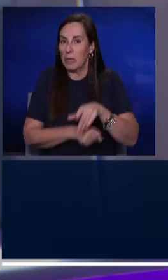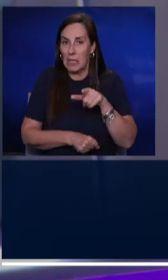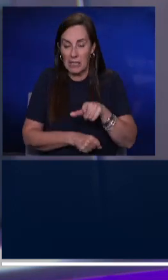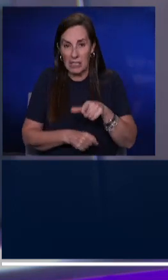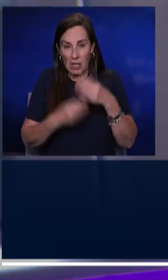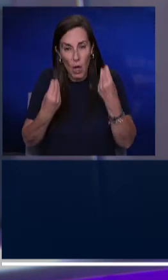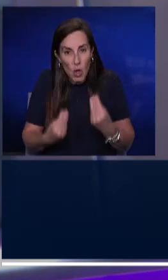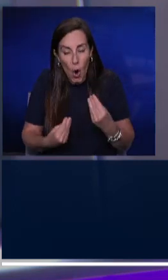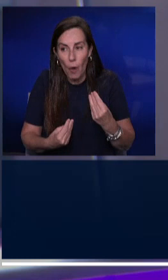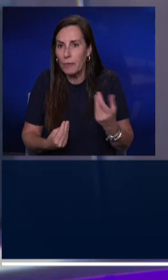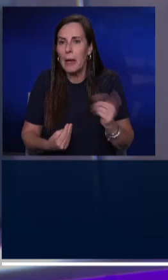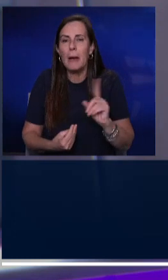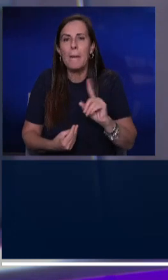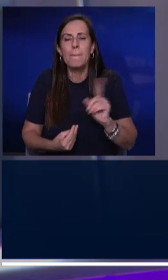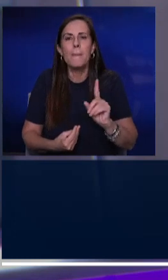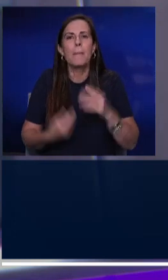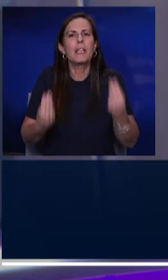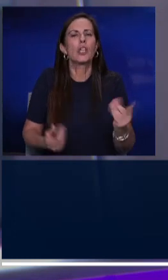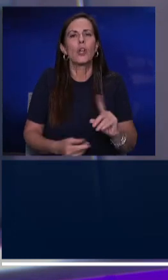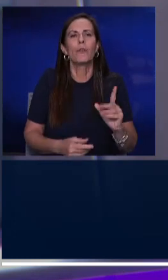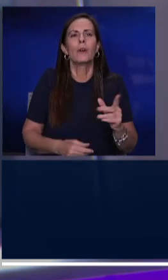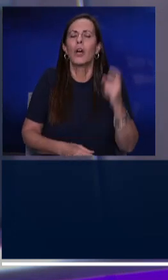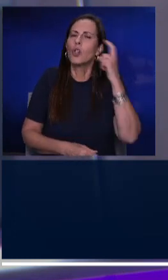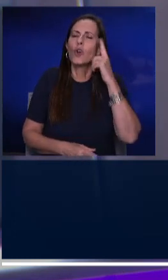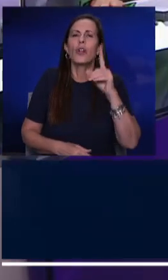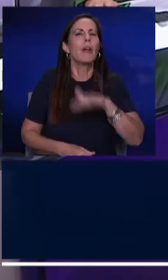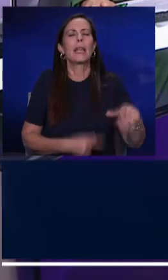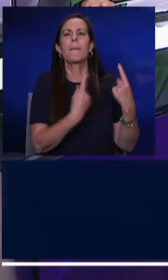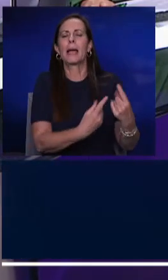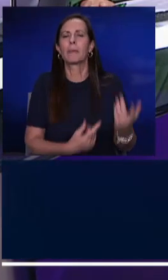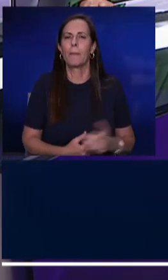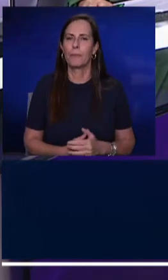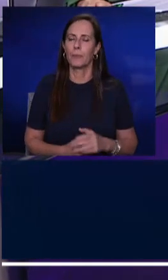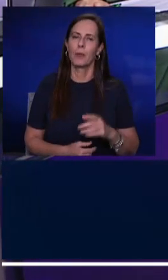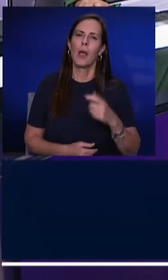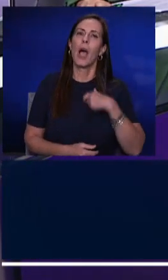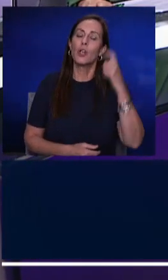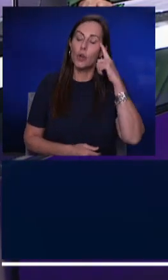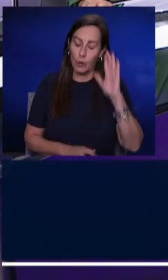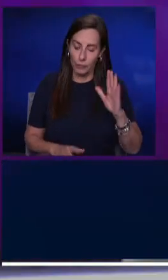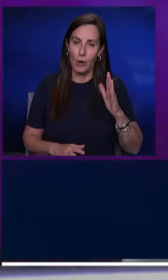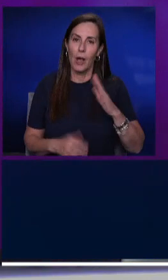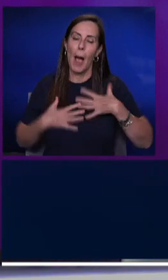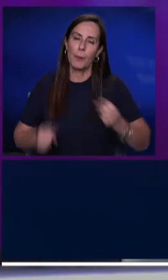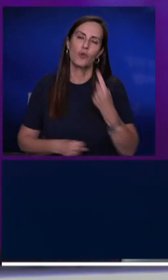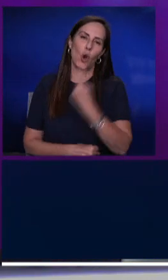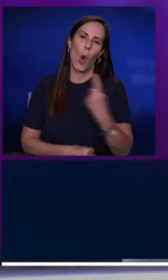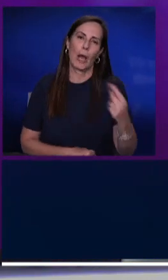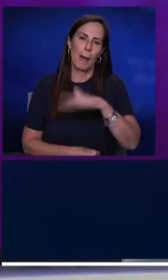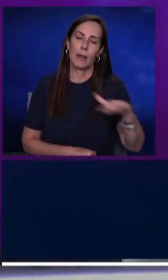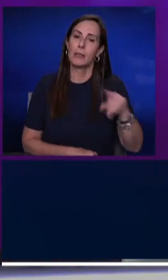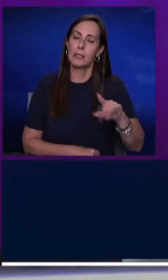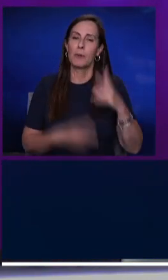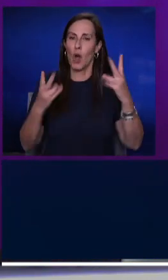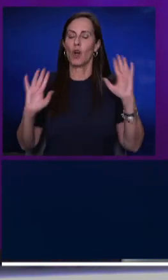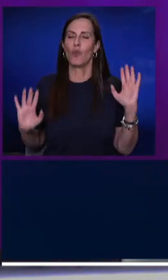לטובת חיסון העדר, או שאתה חושב על בריאות הילדים עצמם? אני חושב על בריאות של כל ילד וילד. זה מה שמוביל קודם כל. זה